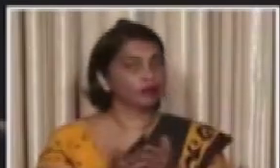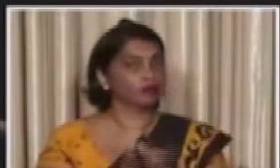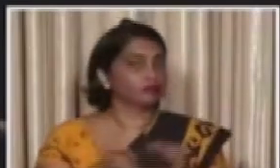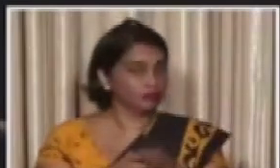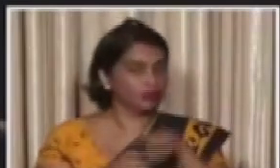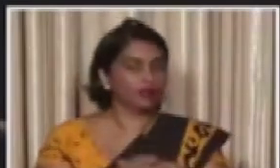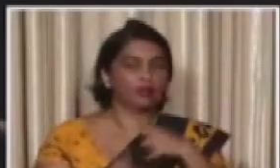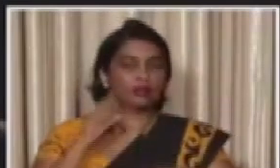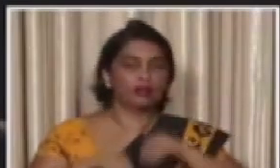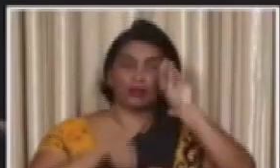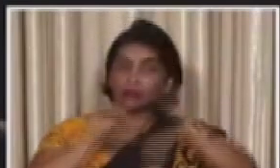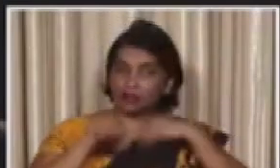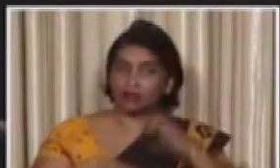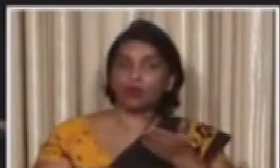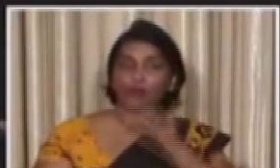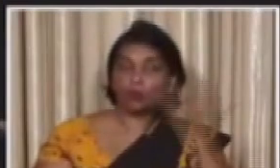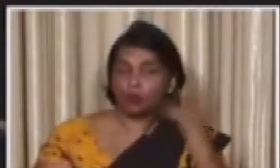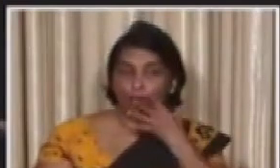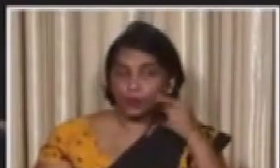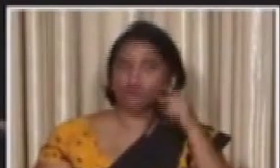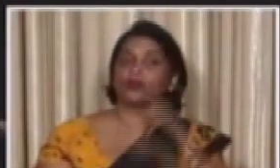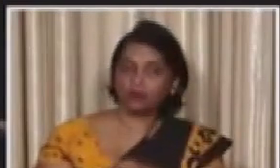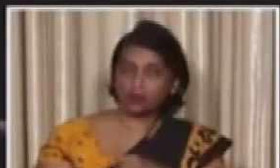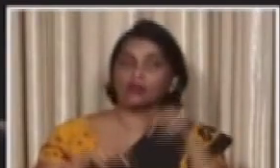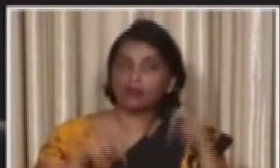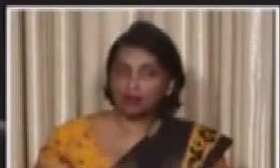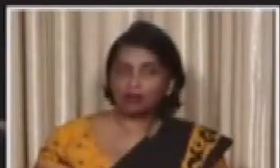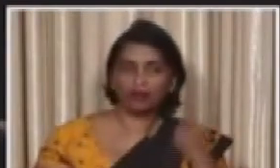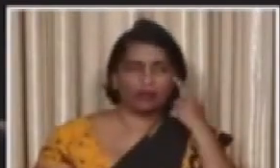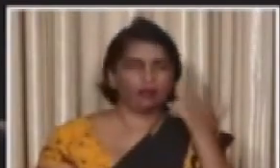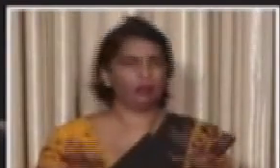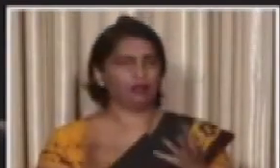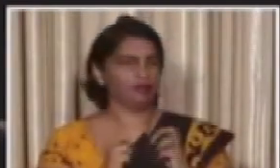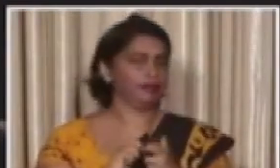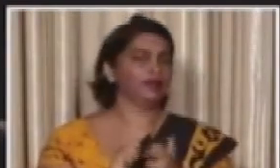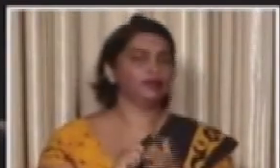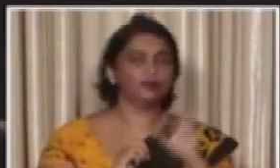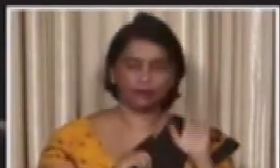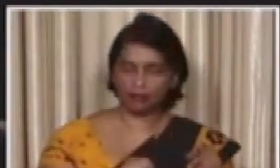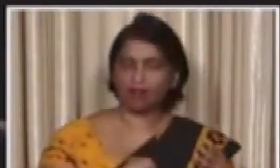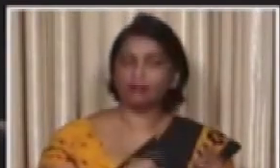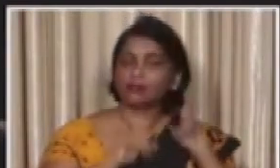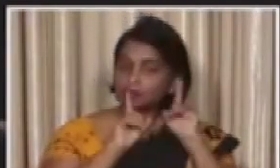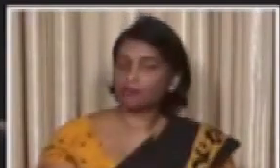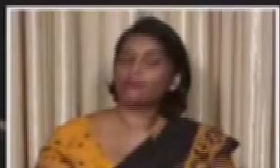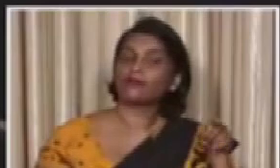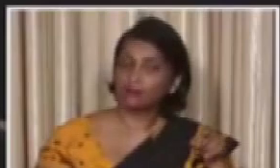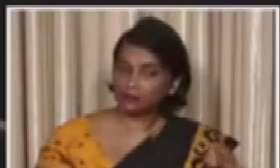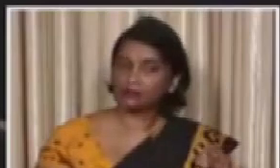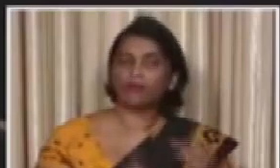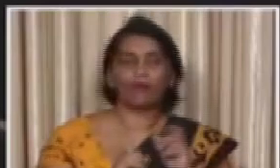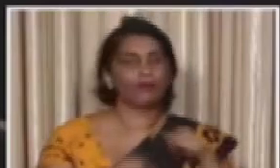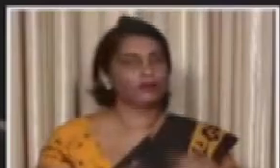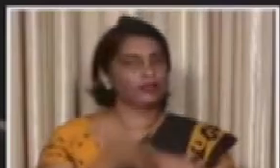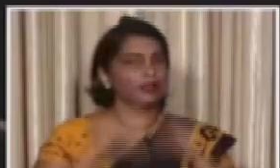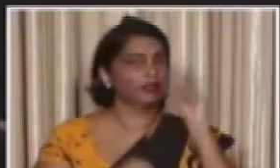සිය ඡන්දය පාවිච්චි කරන්න පුරුදු වෙලා හිටිය ඔවුන්ටත් අද උබතෝ හෝටියක් හදලා දීලා තියෙනවා. ඒ නිසා ඔවුන් මේ පාර